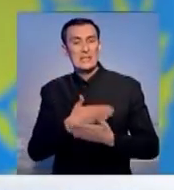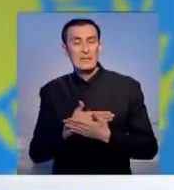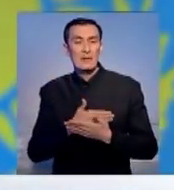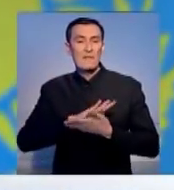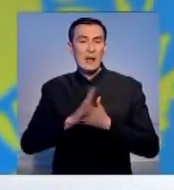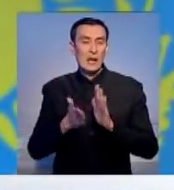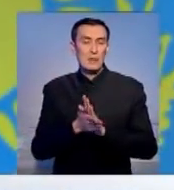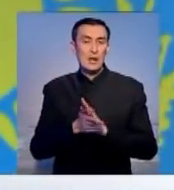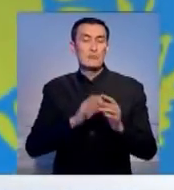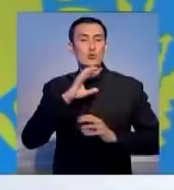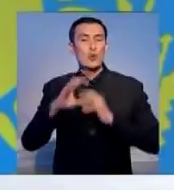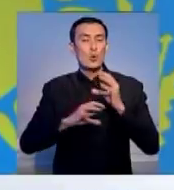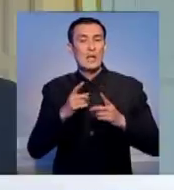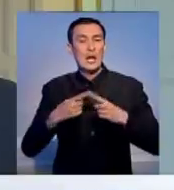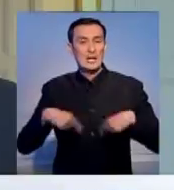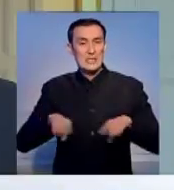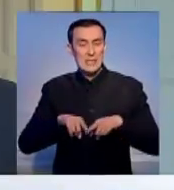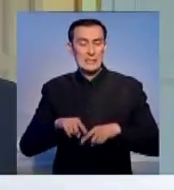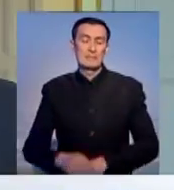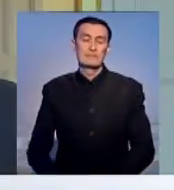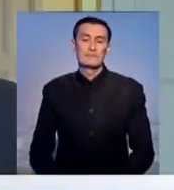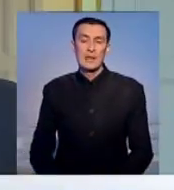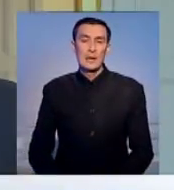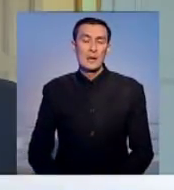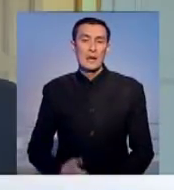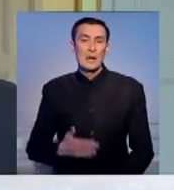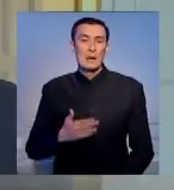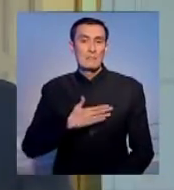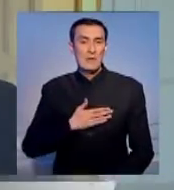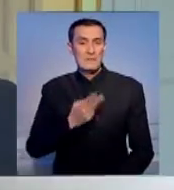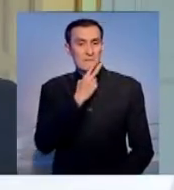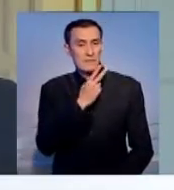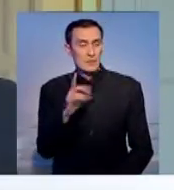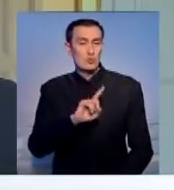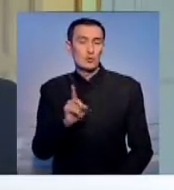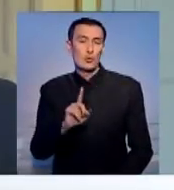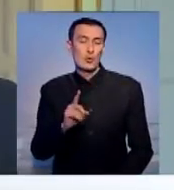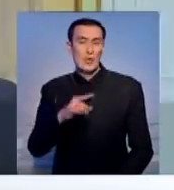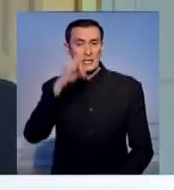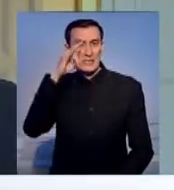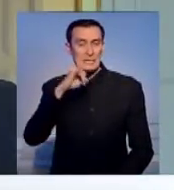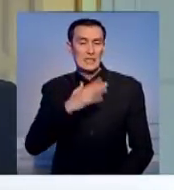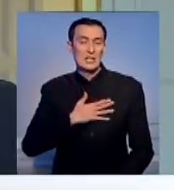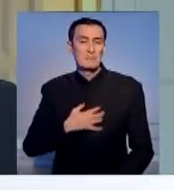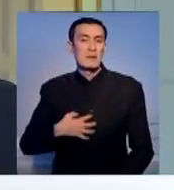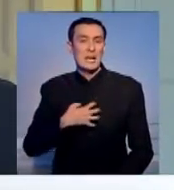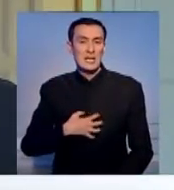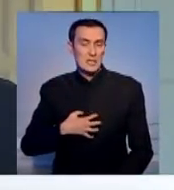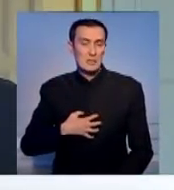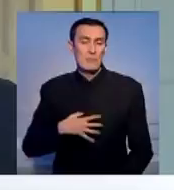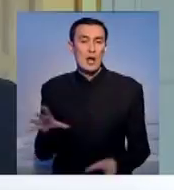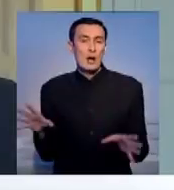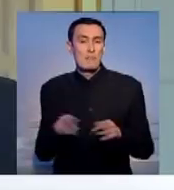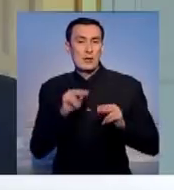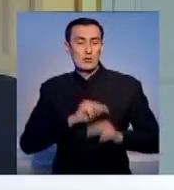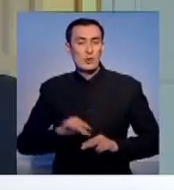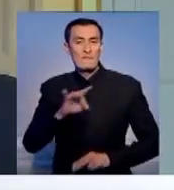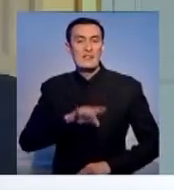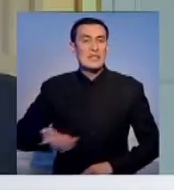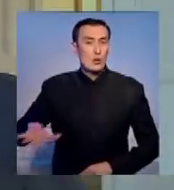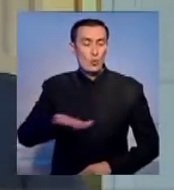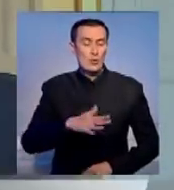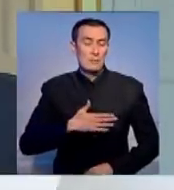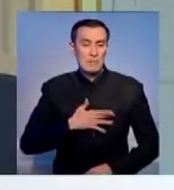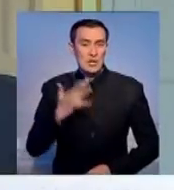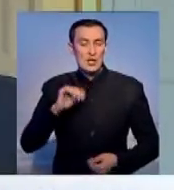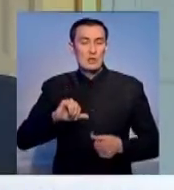рамках международных организаций. Мы рассматриваем Казахстан приоритетным нашим партнером в регионе. Последние годы мы